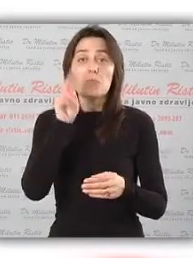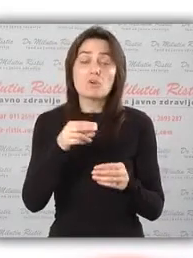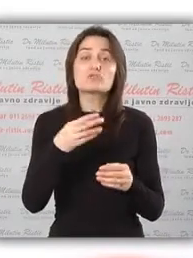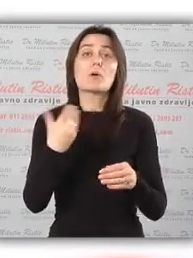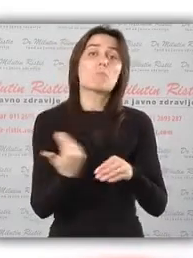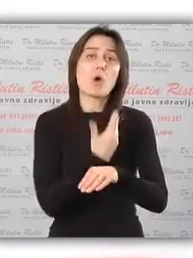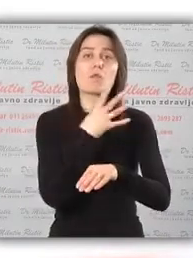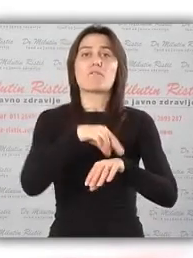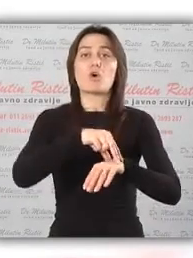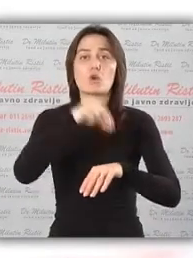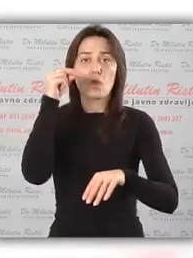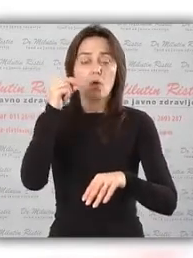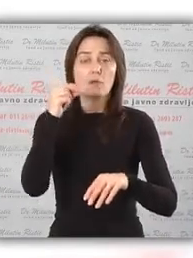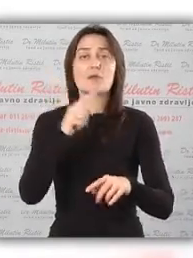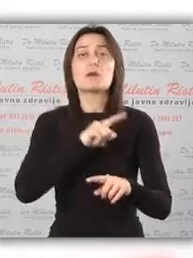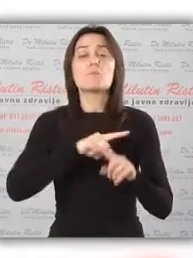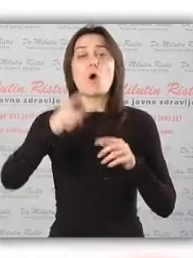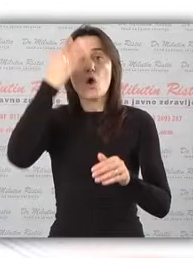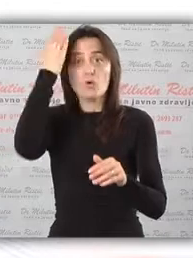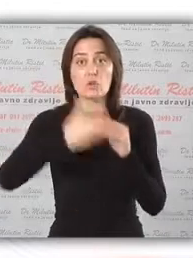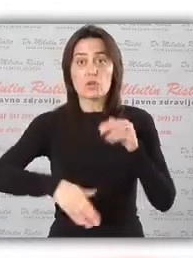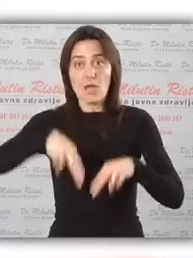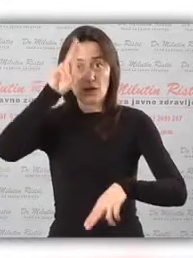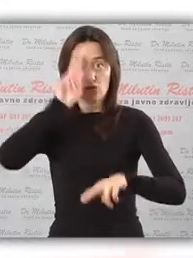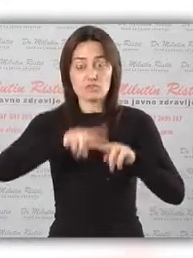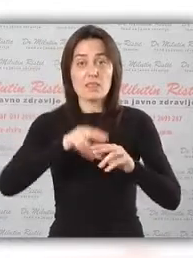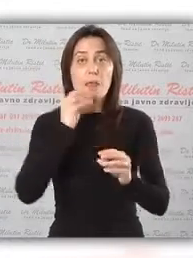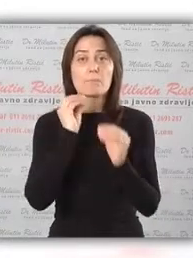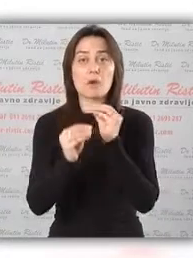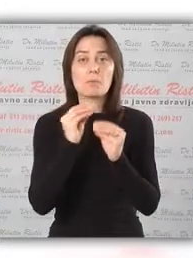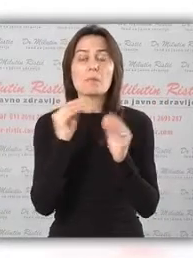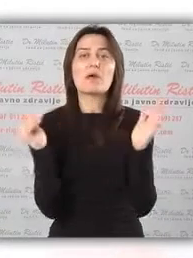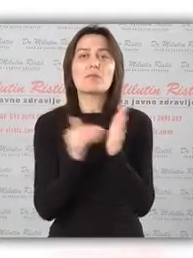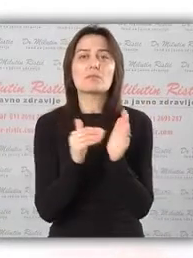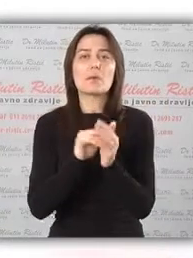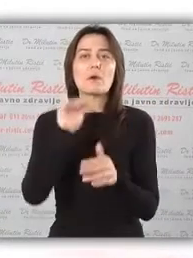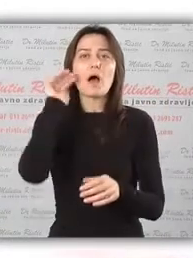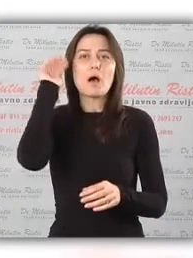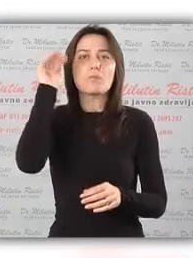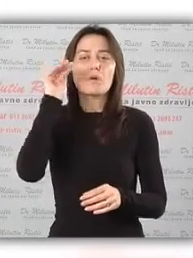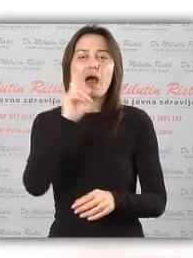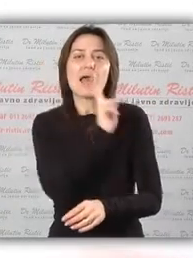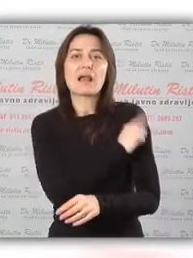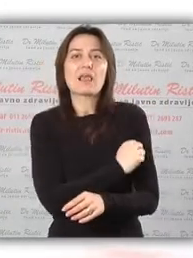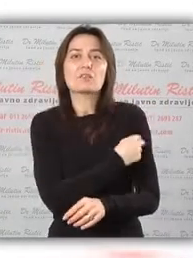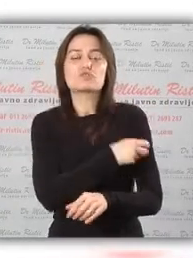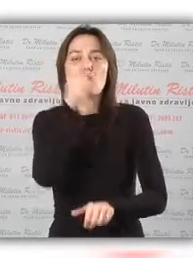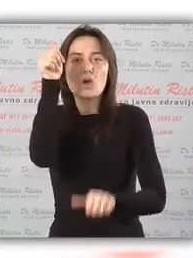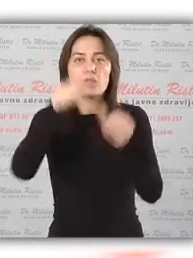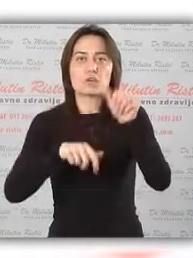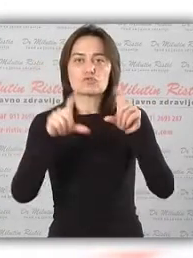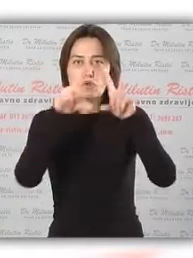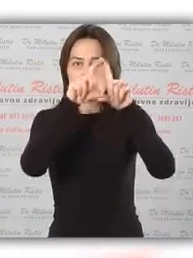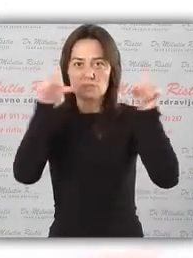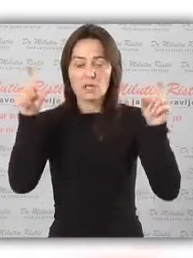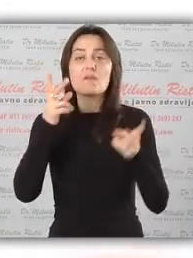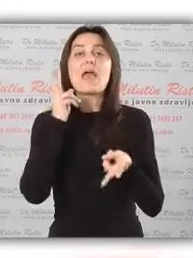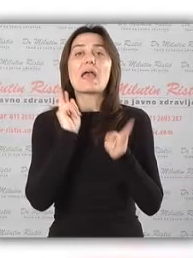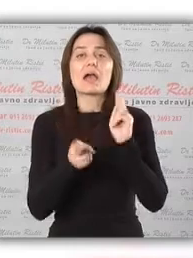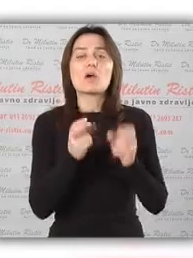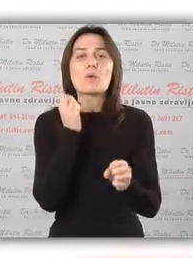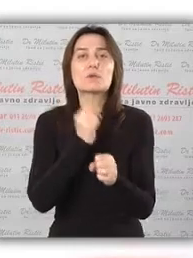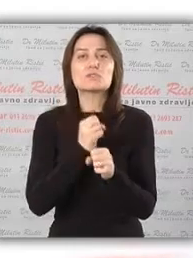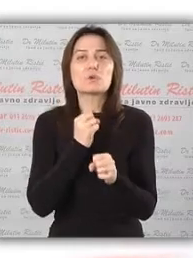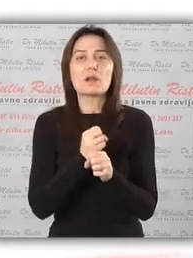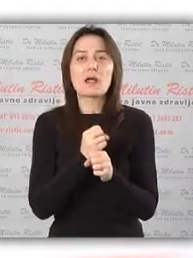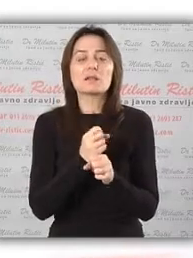da će se gnojenje ponoviti. Radi konačnog rešenja problema, potrebno je obratiti se kliničkoj i hiruškoj ustanovi